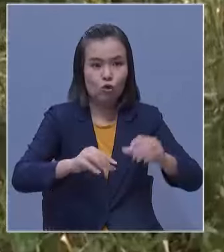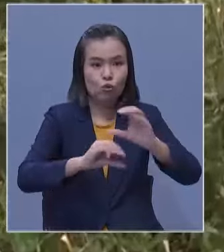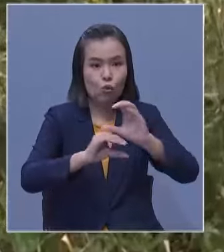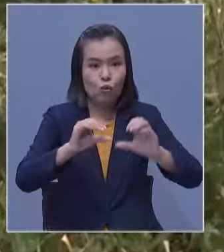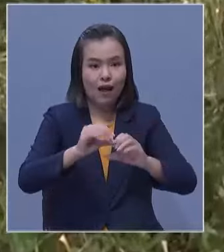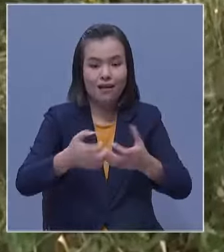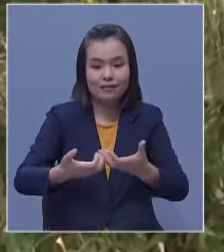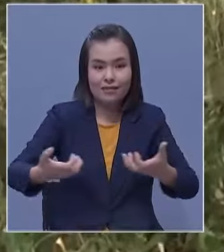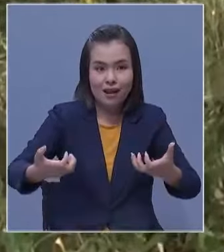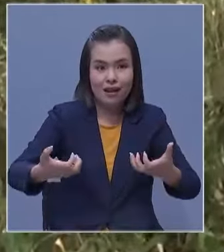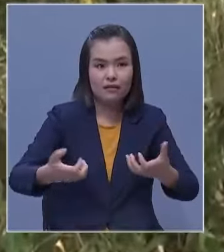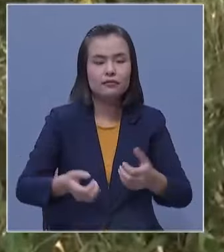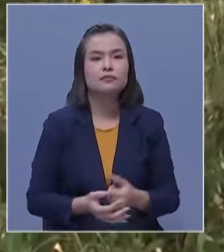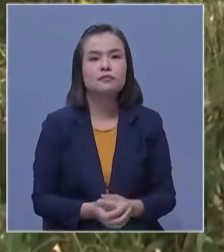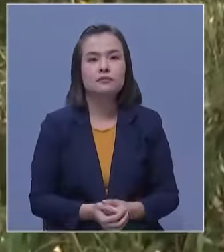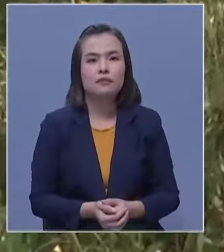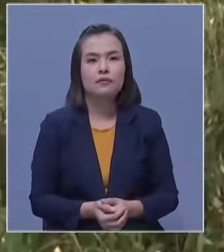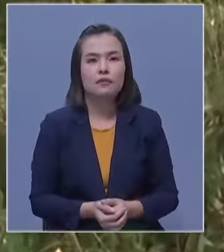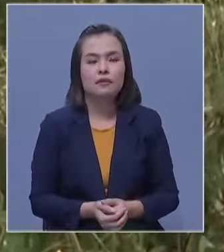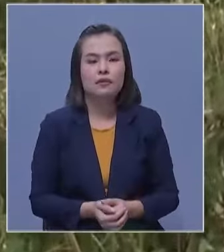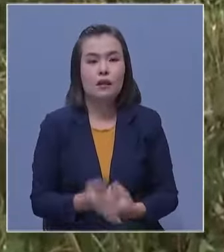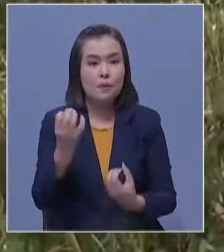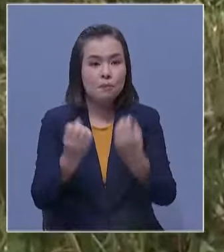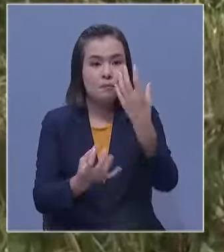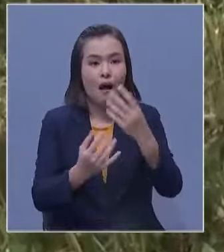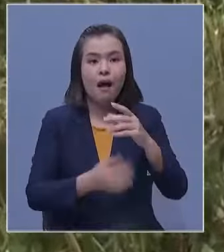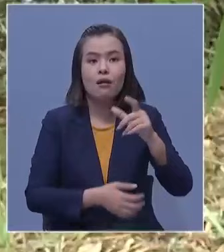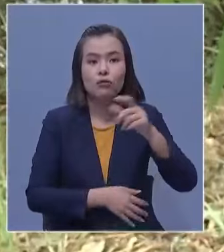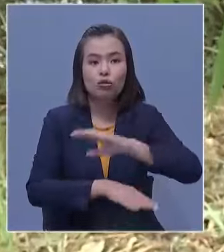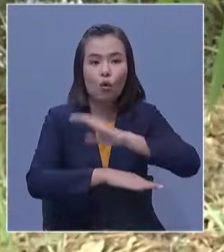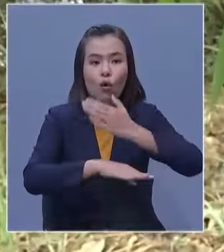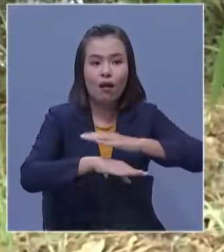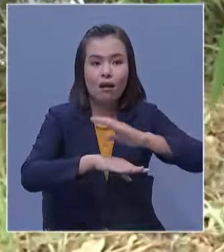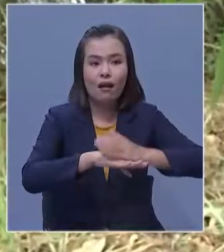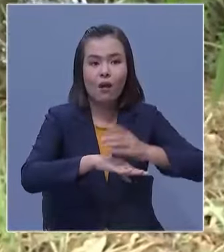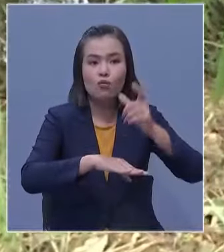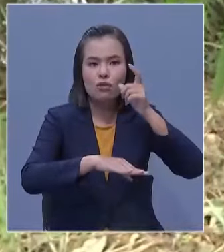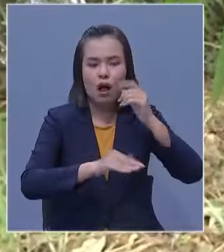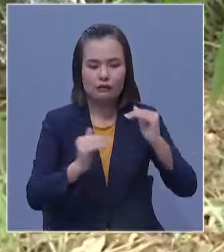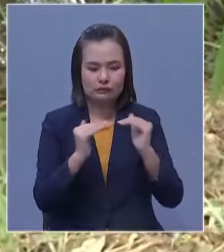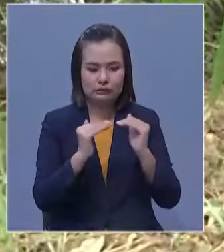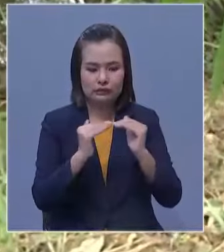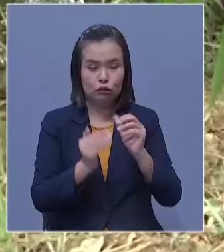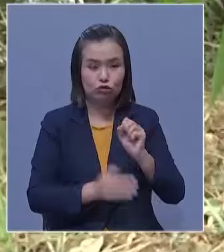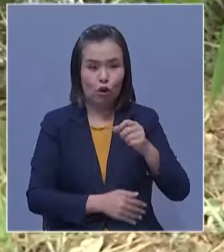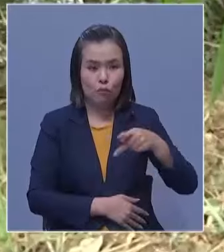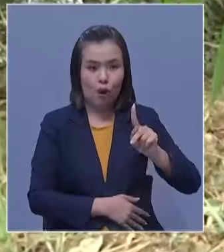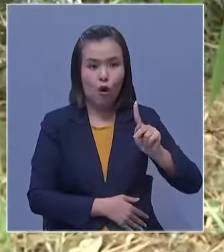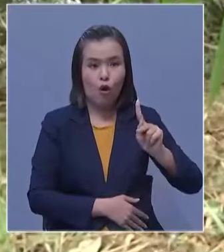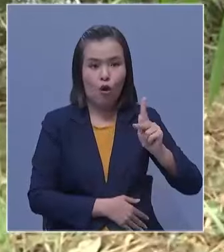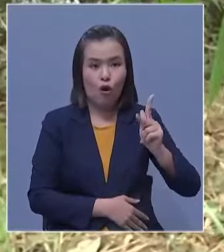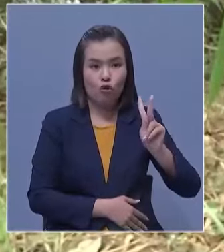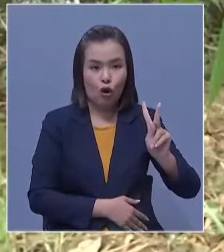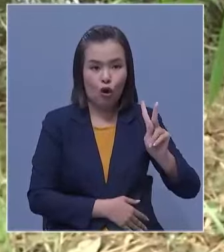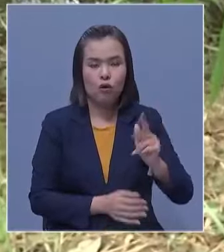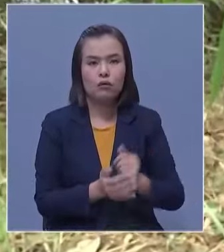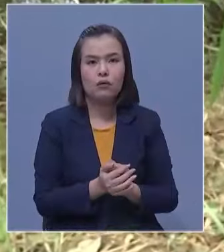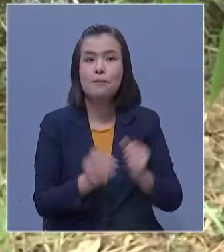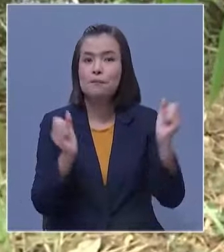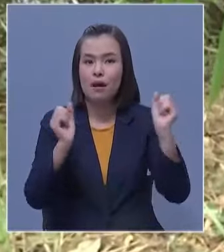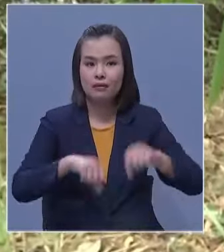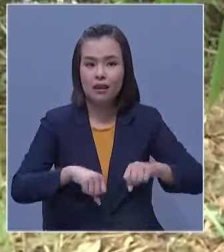ออกจากเขตป่าไม้ถาวรป่าเขาใหญ่อันเป็นที่ดินกรรมสิทธิ์ของสปกนะครับตามมติคณะรัฐมนตรีเมื่อวันที่ 3